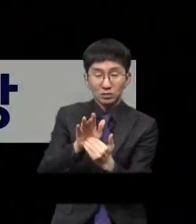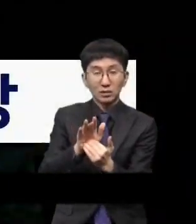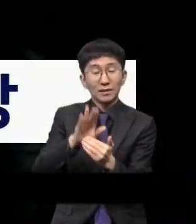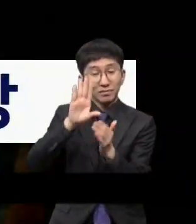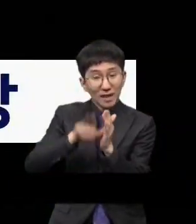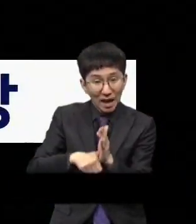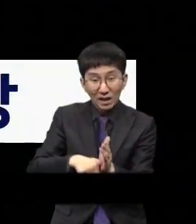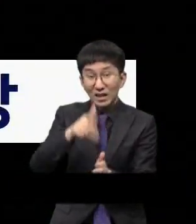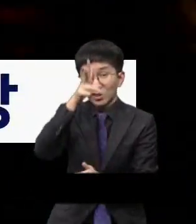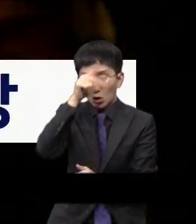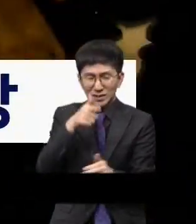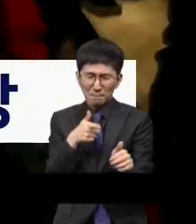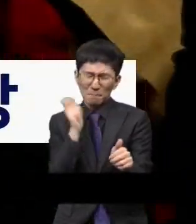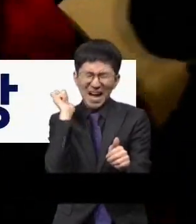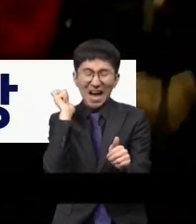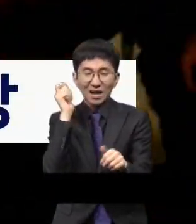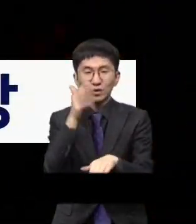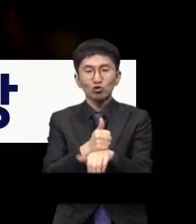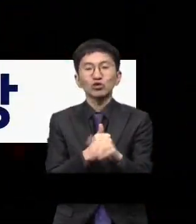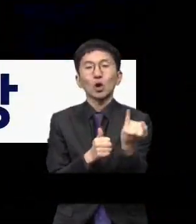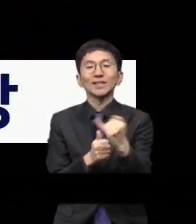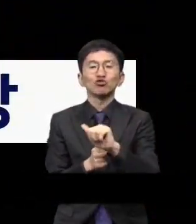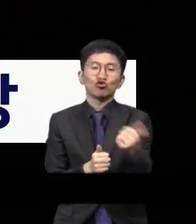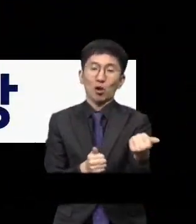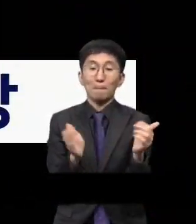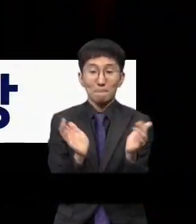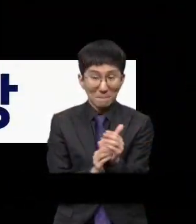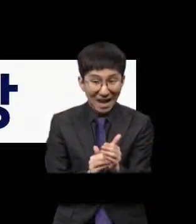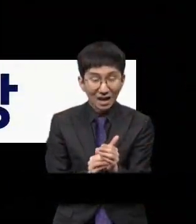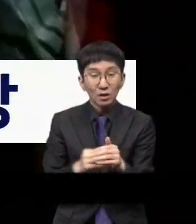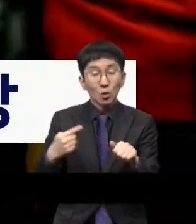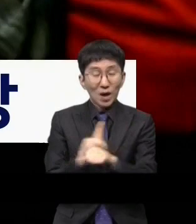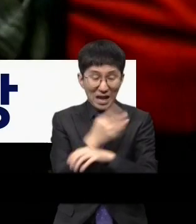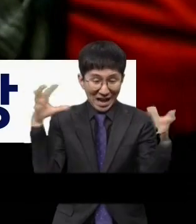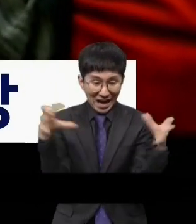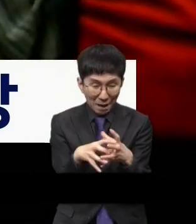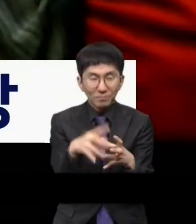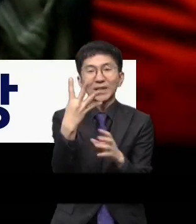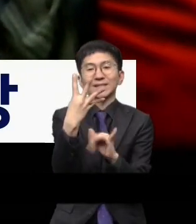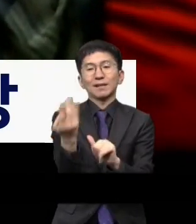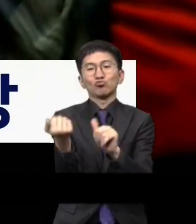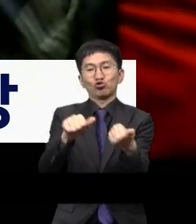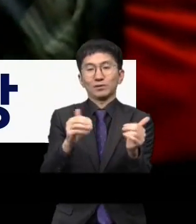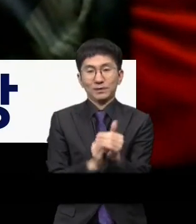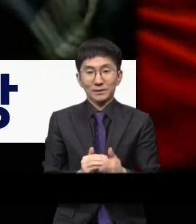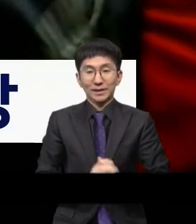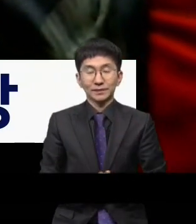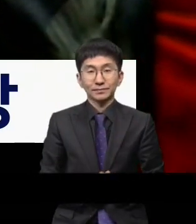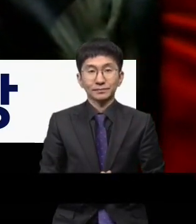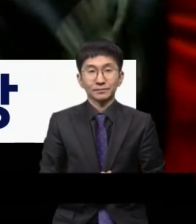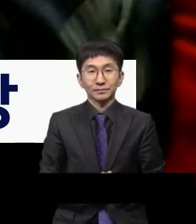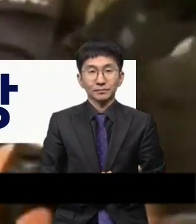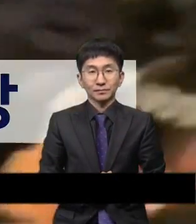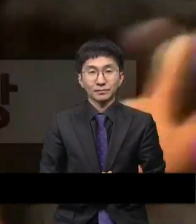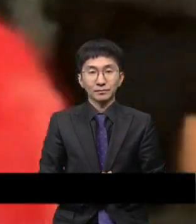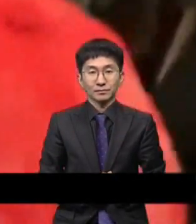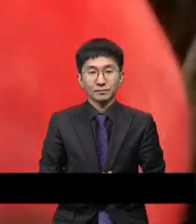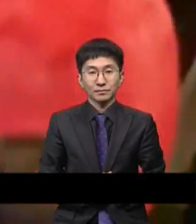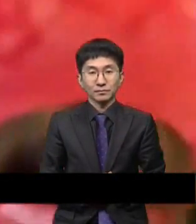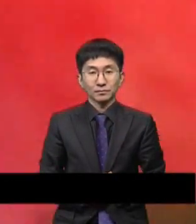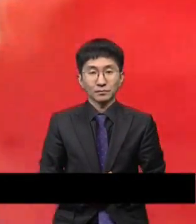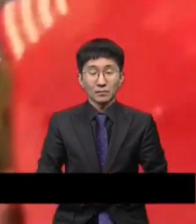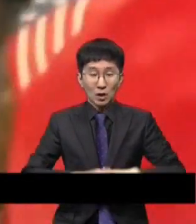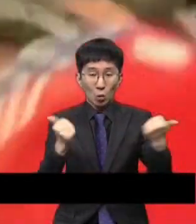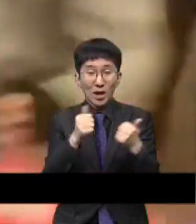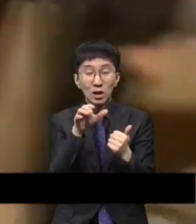과정에서 경찰총에 맞은 시위대 여성 한 명이 숨지는 등 모두 4명의 사망자가 발생했습니다.